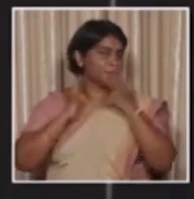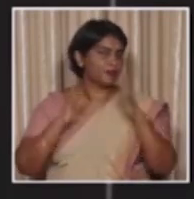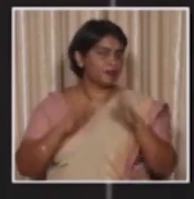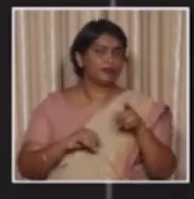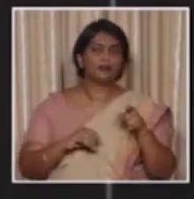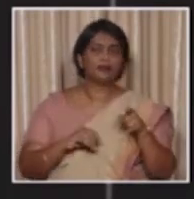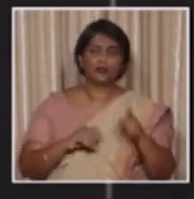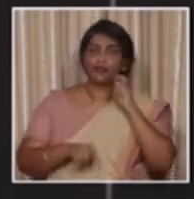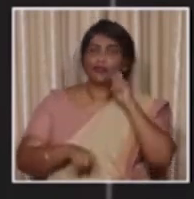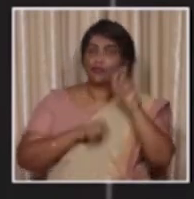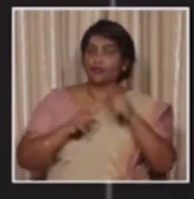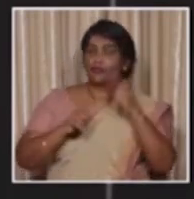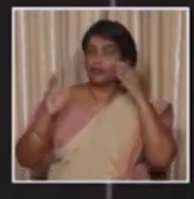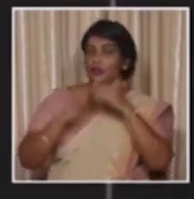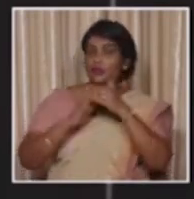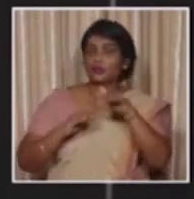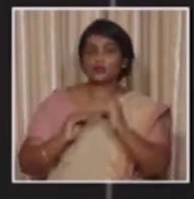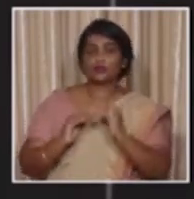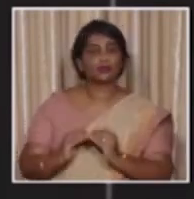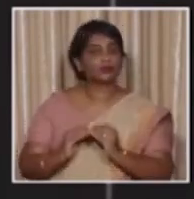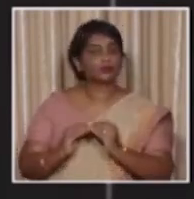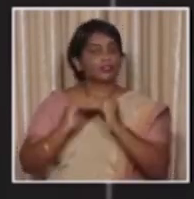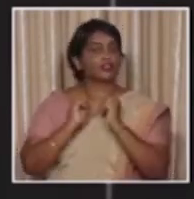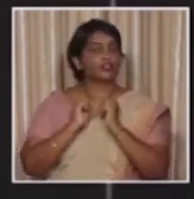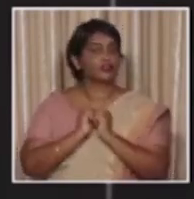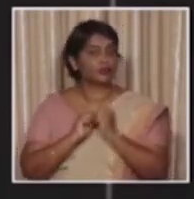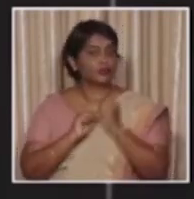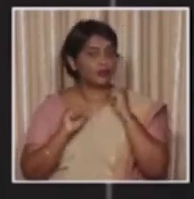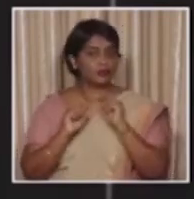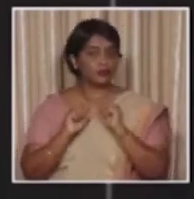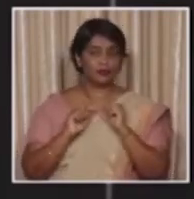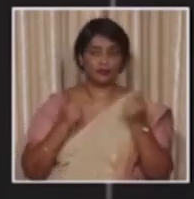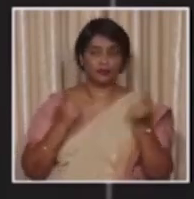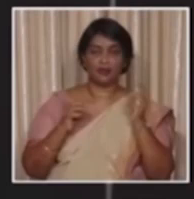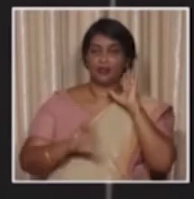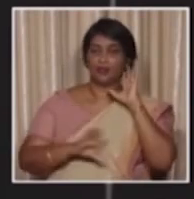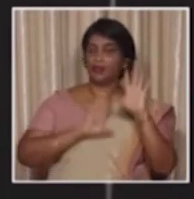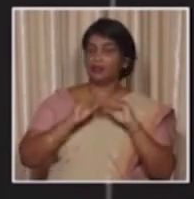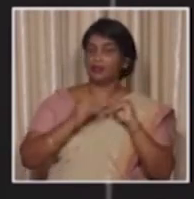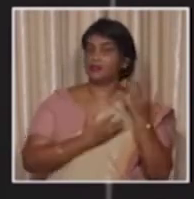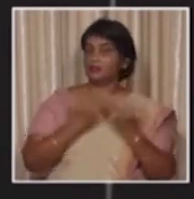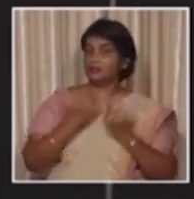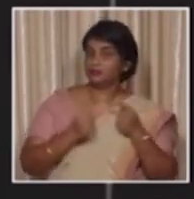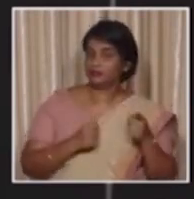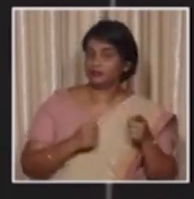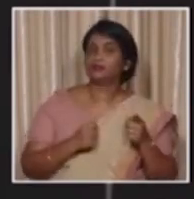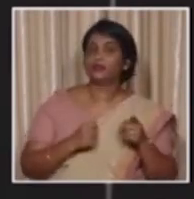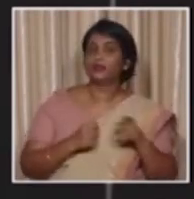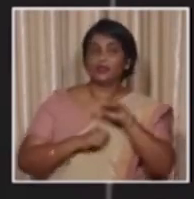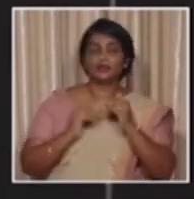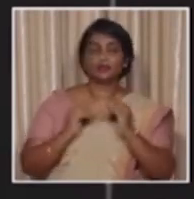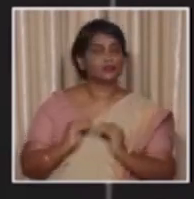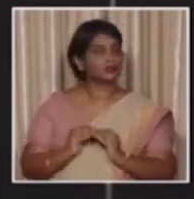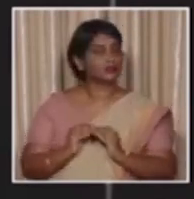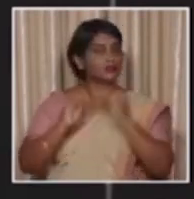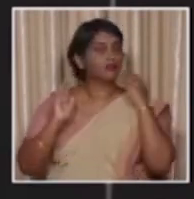அபிவிருத்தி தொடர்பாக, வேலைவாய்ப்பு தொடர்பாக, புள்ளி விவரங்களை சேகரிப்பது தொடர்பாக, சமூக அபிவிருத்தி நலன்கள்